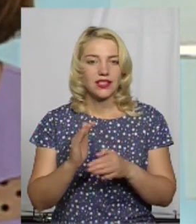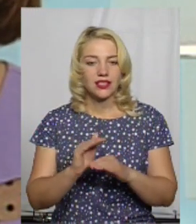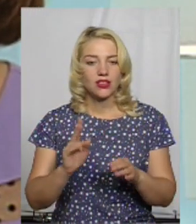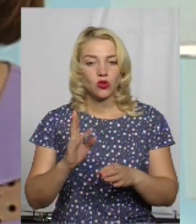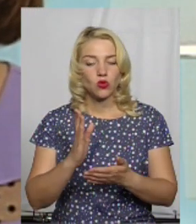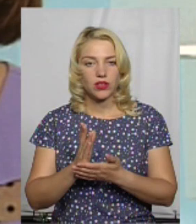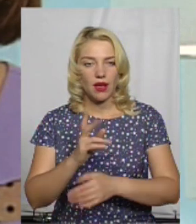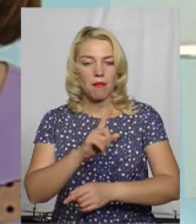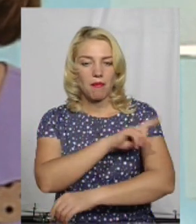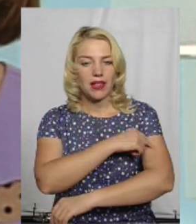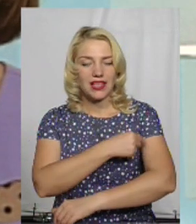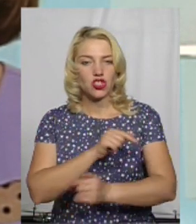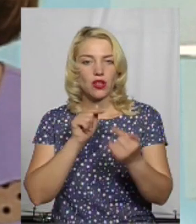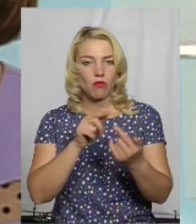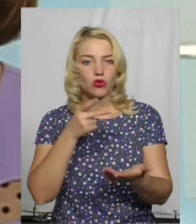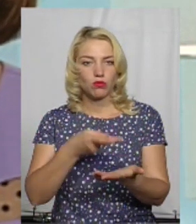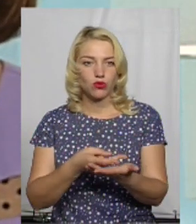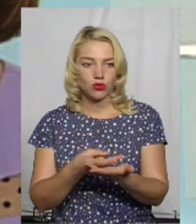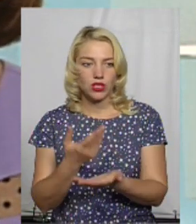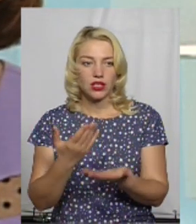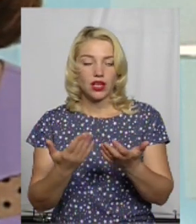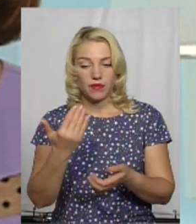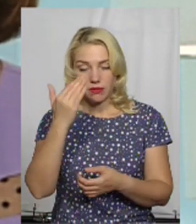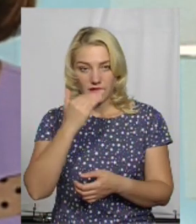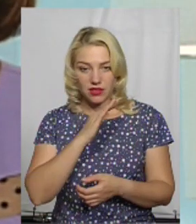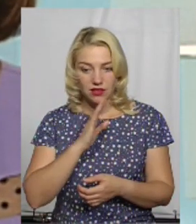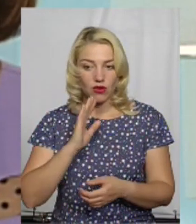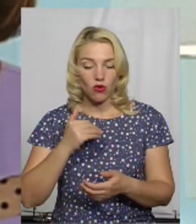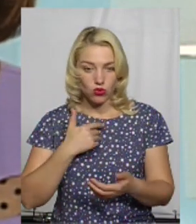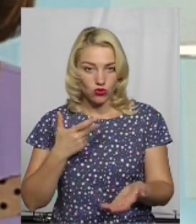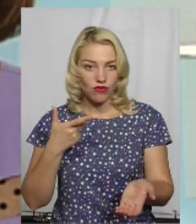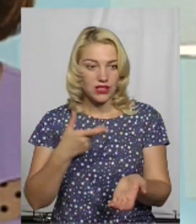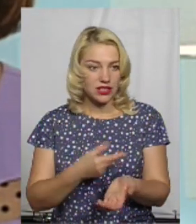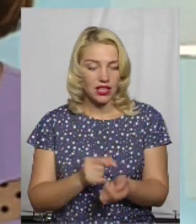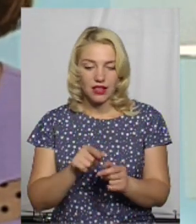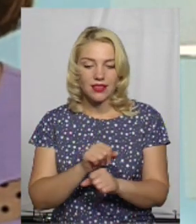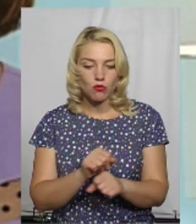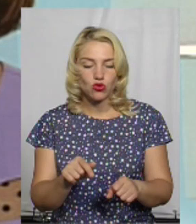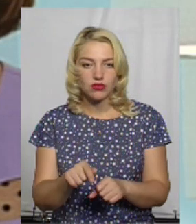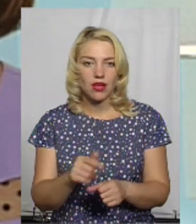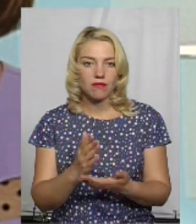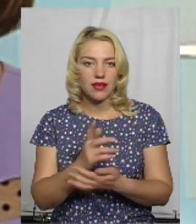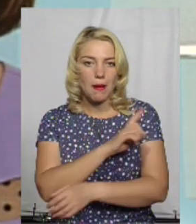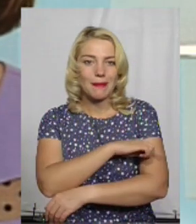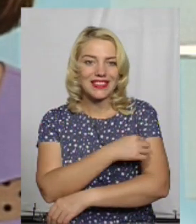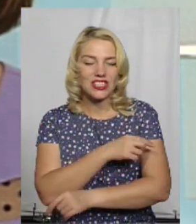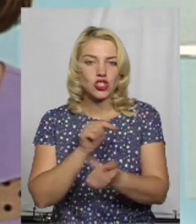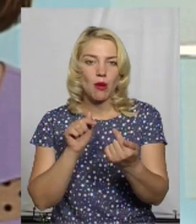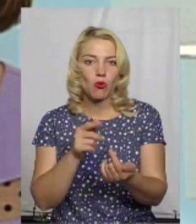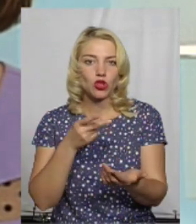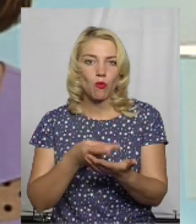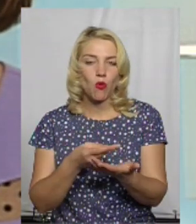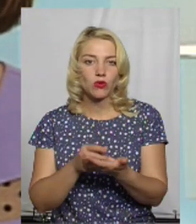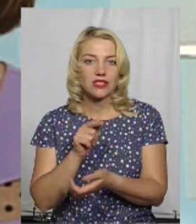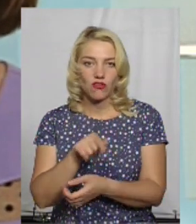мають медичні протипокази до вакцинації. Навіть якщо їхні батьки хочуть вакцинувати, їм не можна, в них є медичні протипокази, і